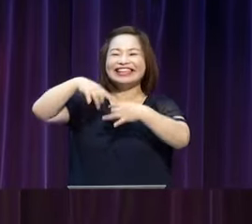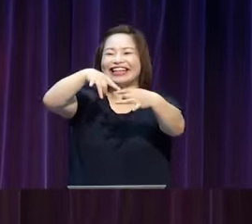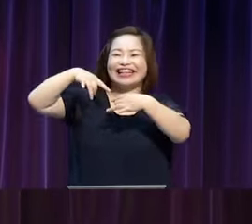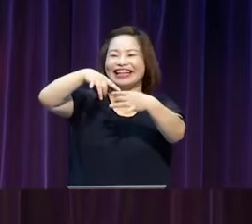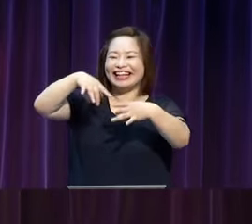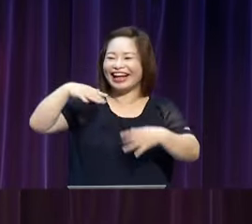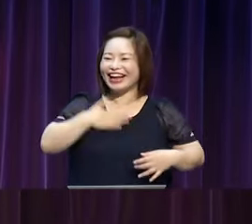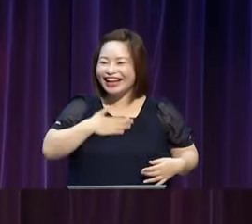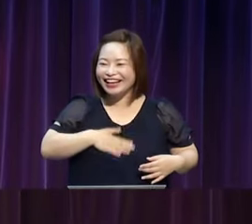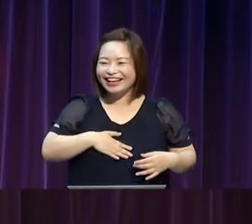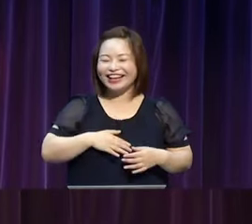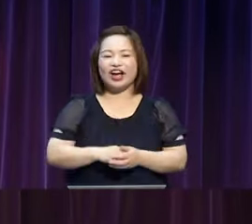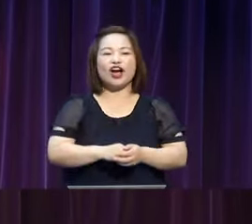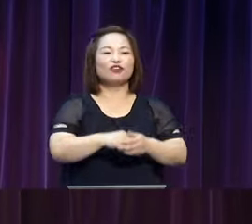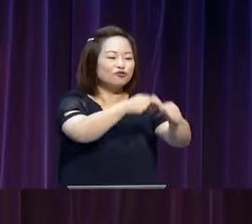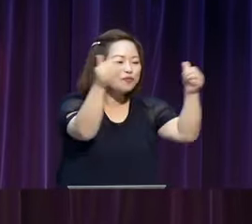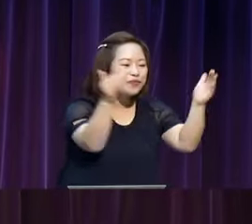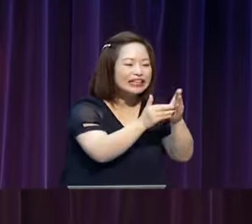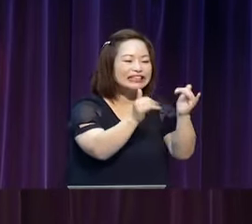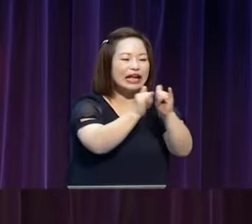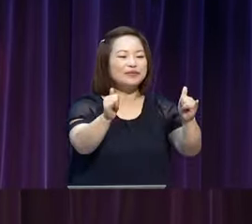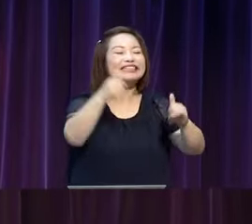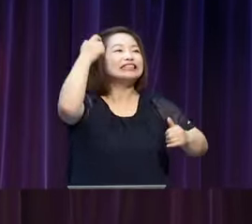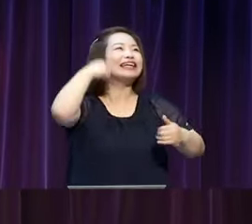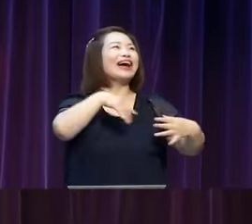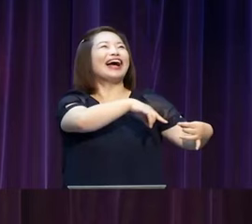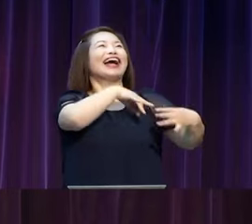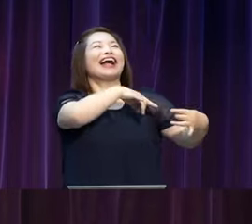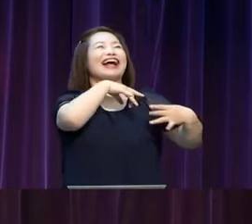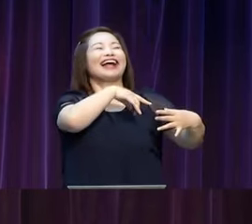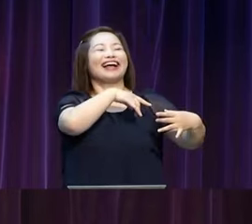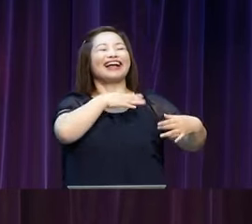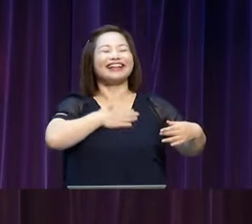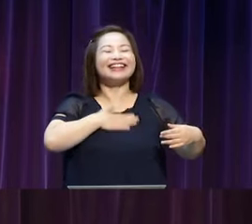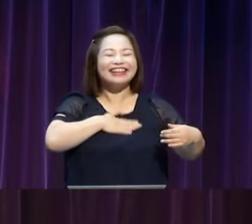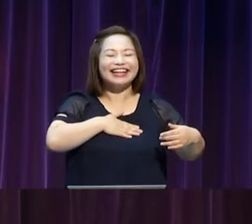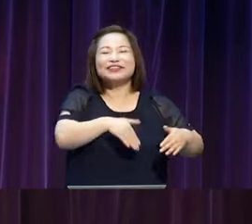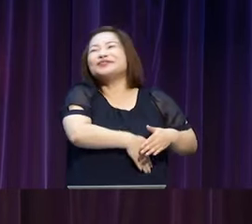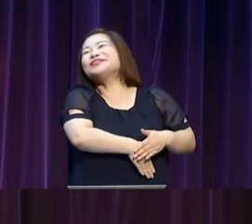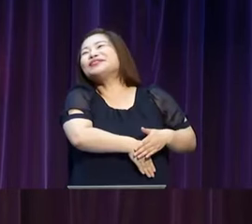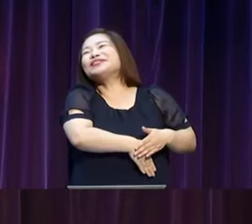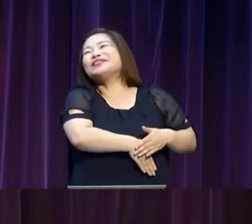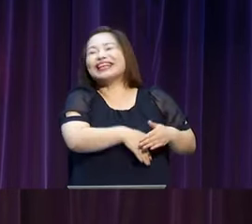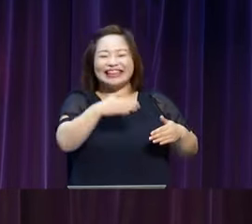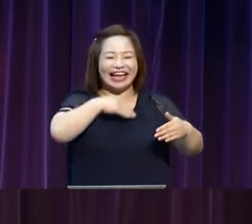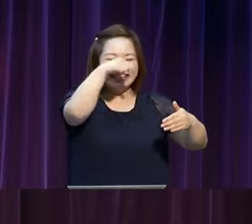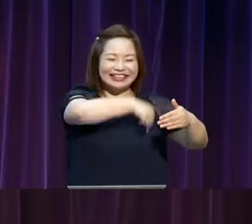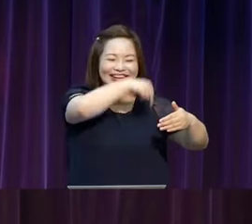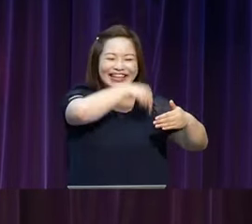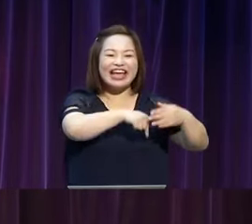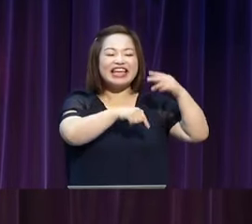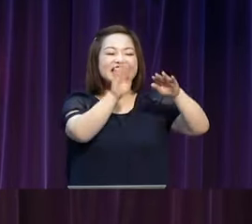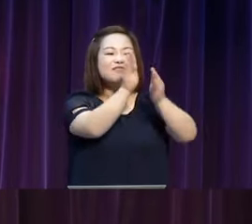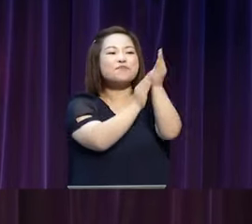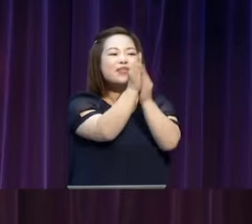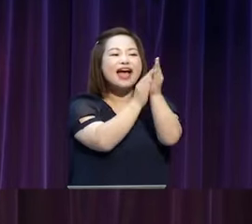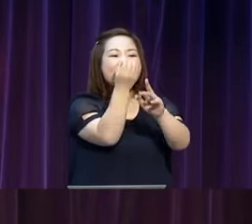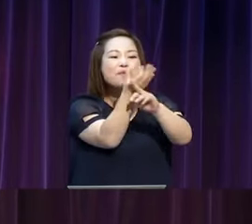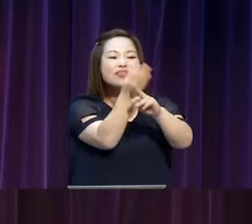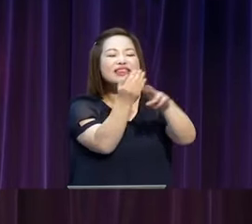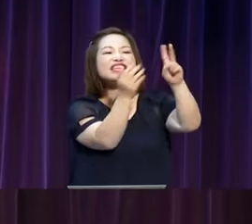아시죠? 예. 주머니에 손만 넣으면 좋은 거예요. 너희들 모르지? 내 속에는 200억짜리 다이아몬드